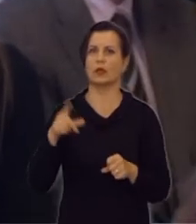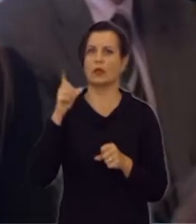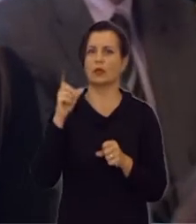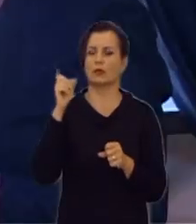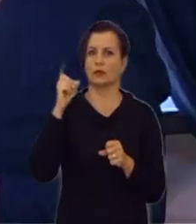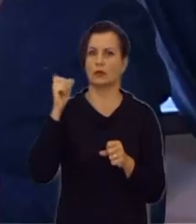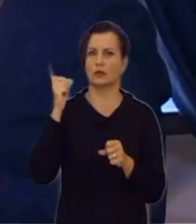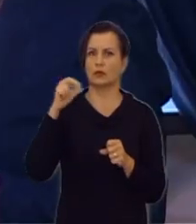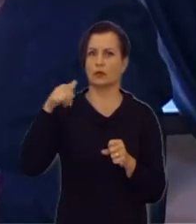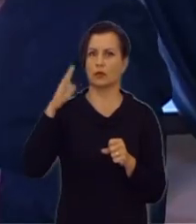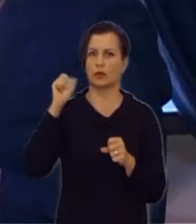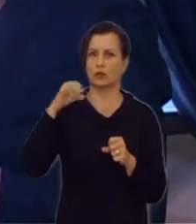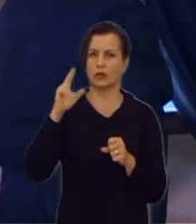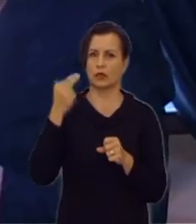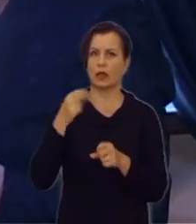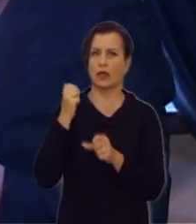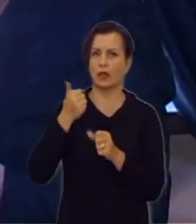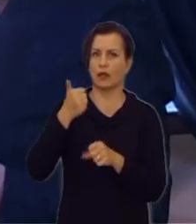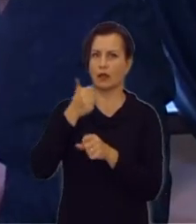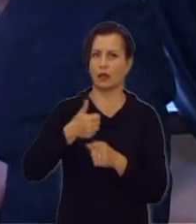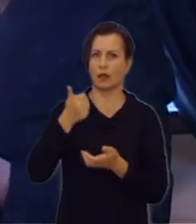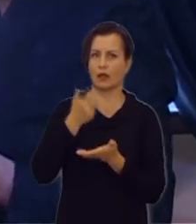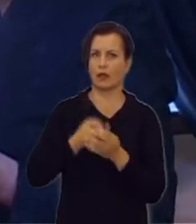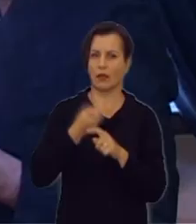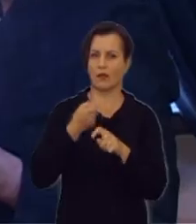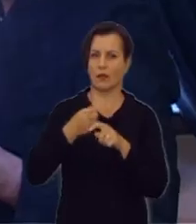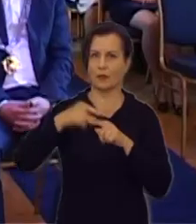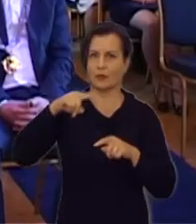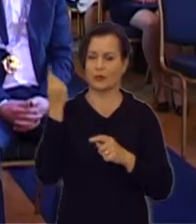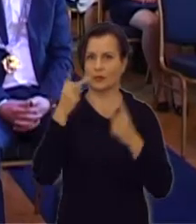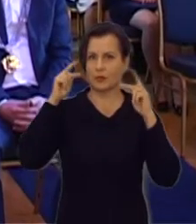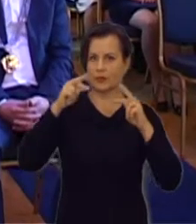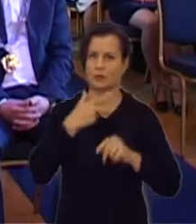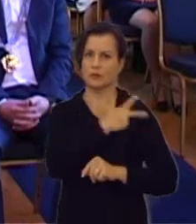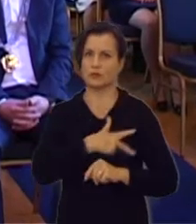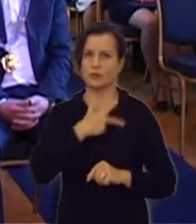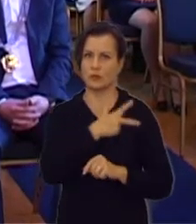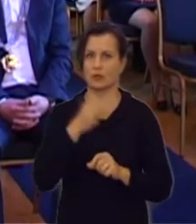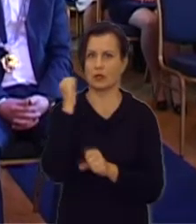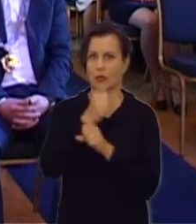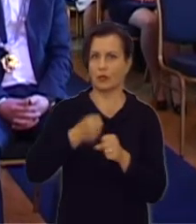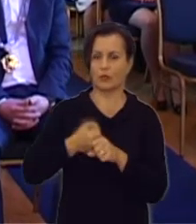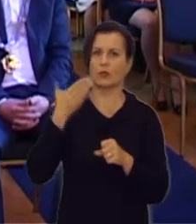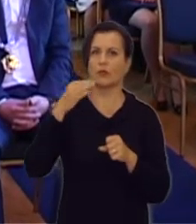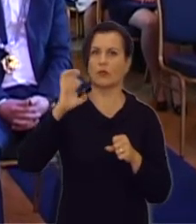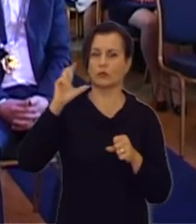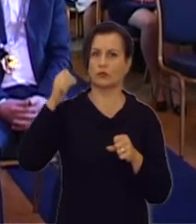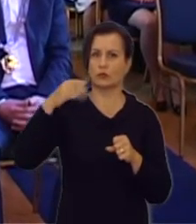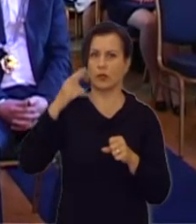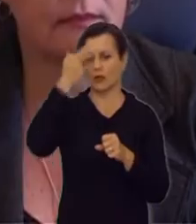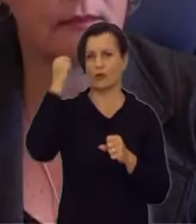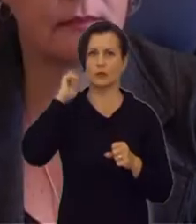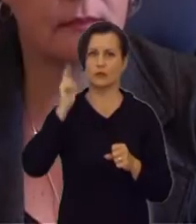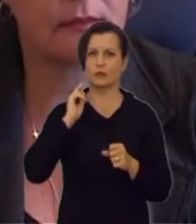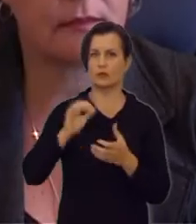Vina Dubauskienė, Kėdainių pirminio sveikatos priežiūros centro psichikos sveikatos skyriaus socialinė darbuotoja, Viktorija Mockutė,